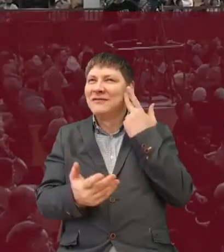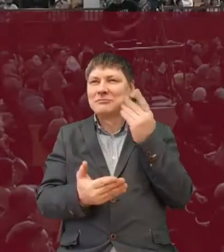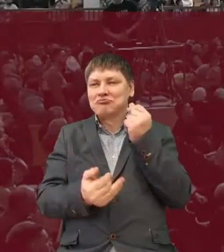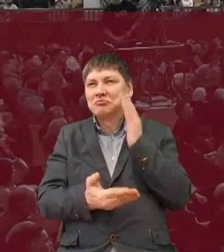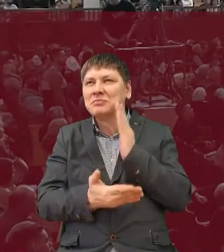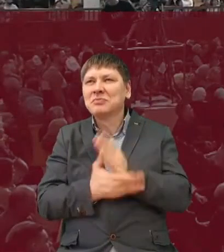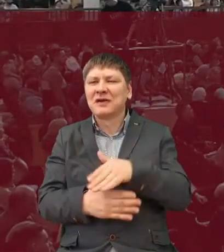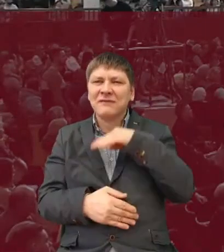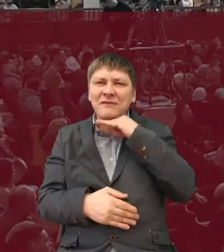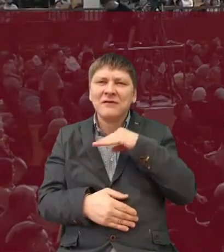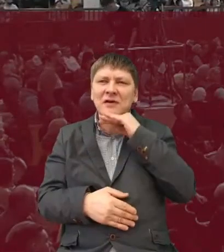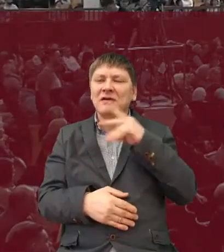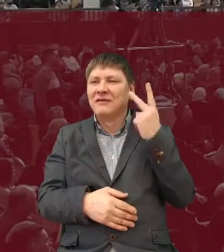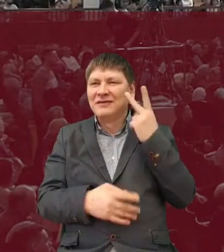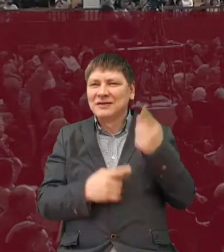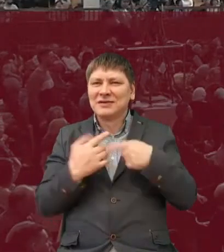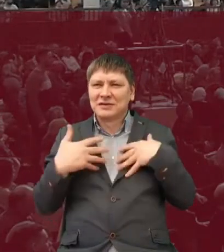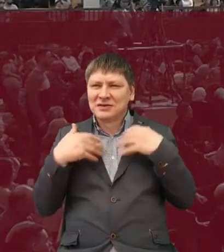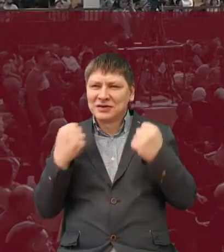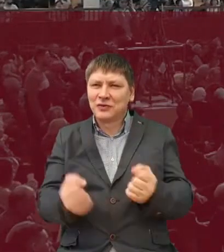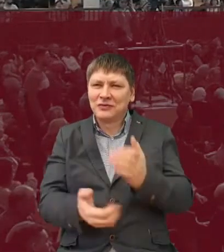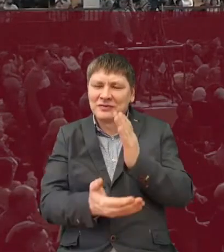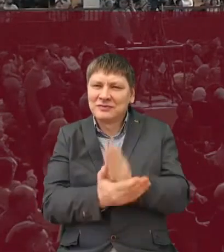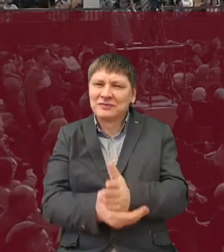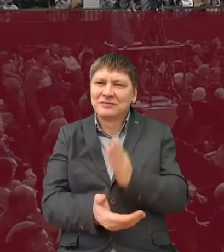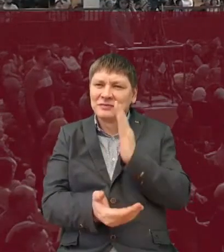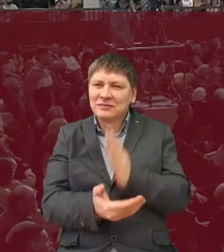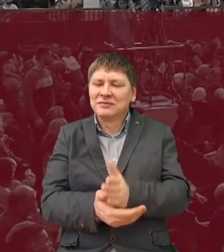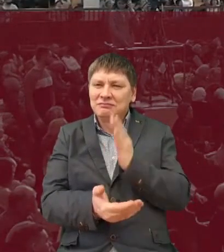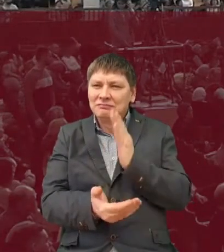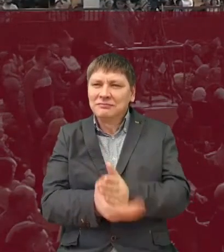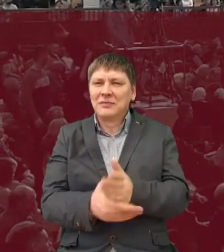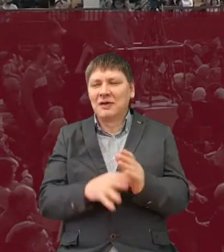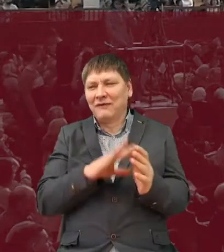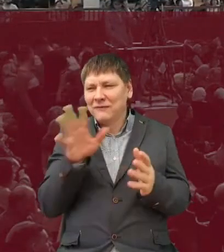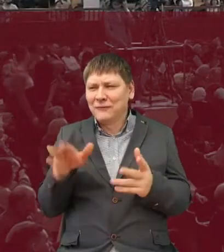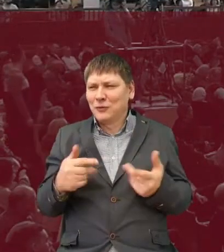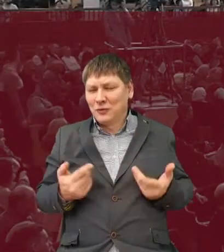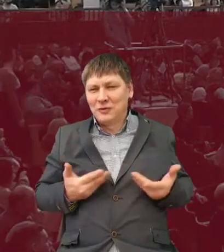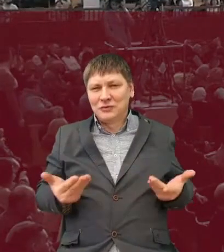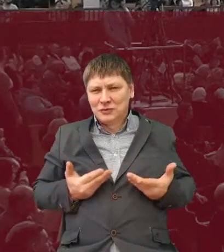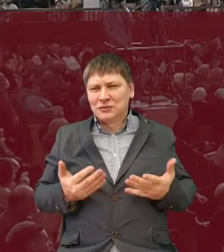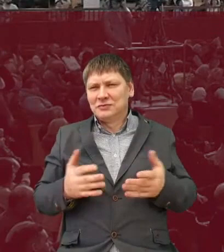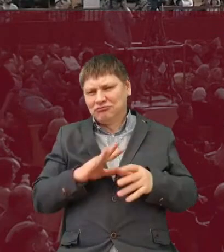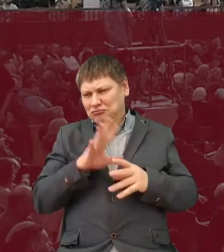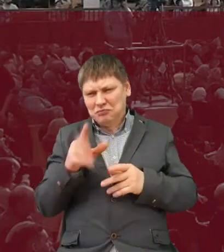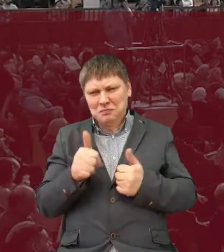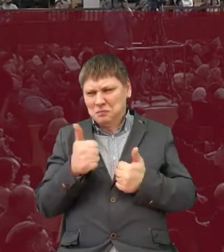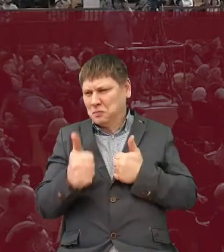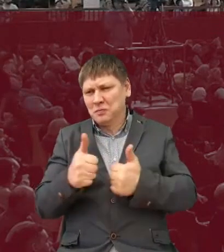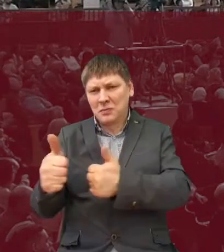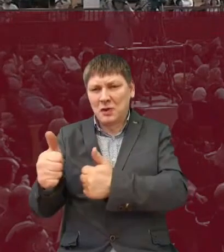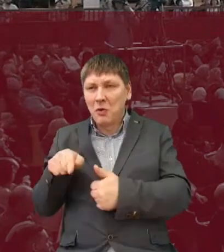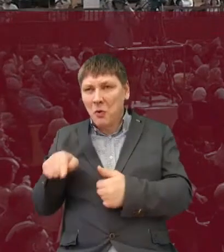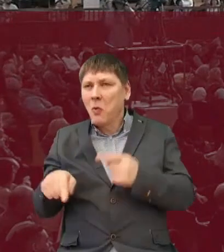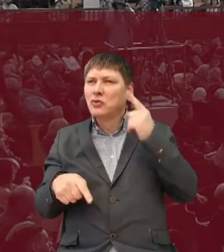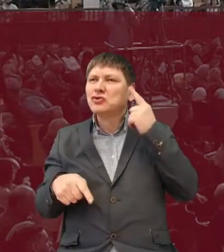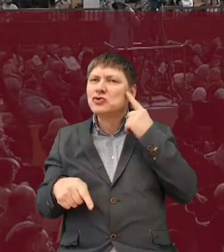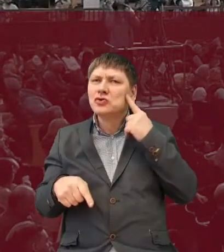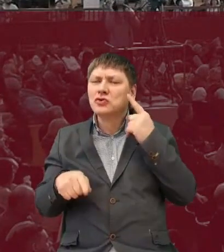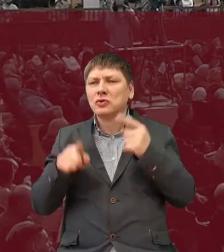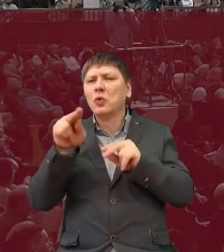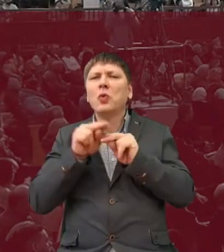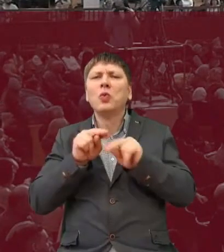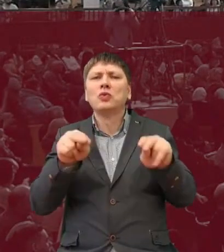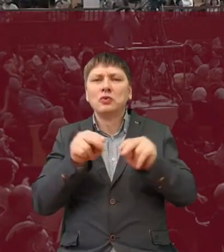финансов благословение в здоровье благословение во всех сферах его жизни и может быть он слышал подобное учение